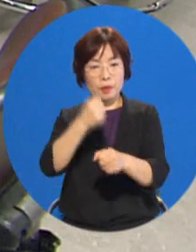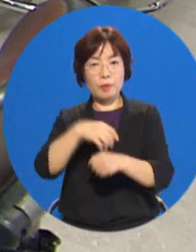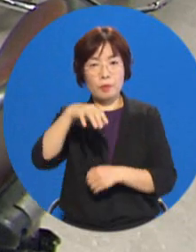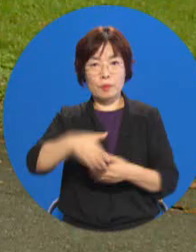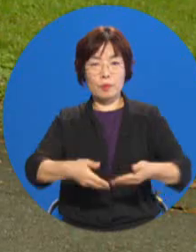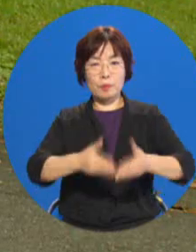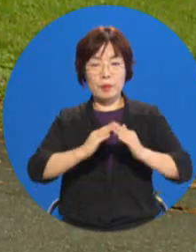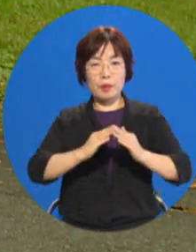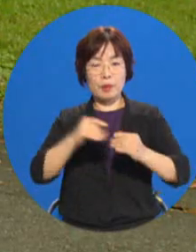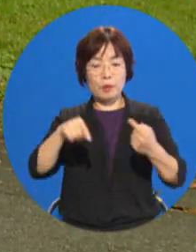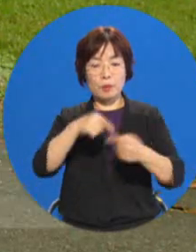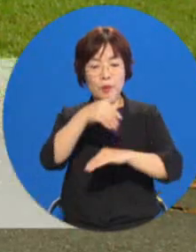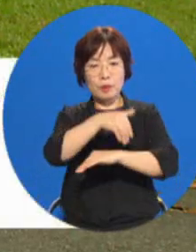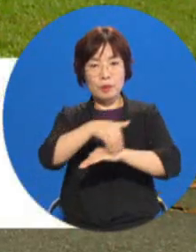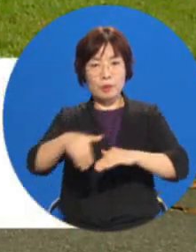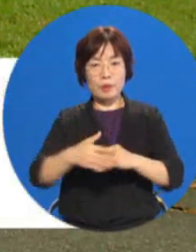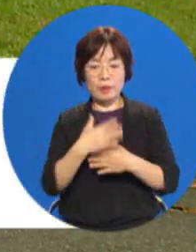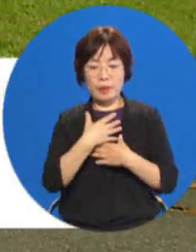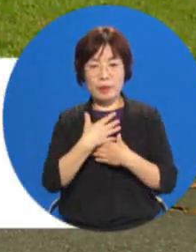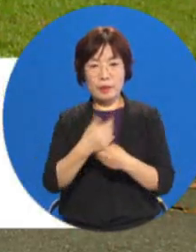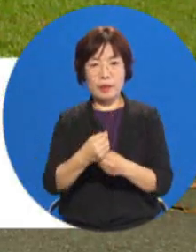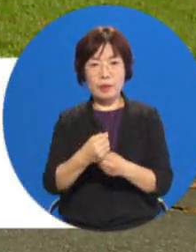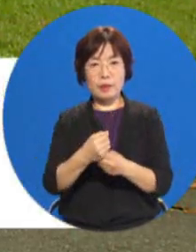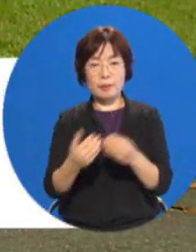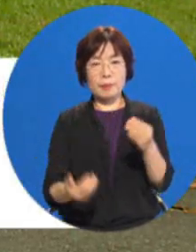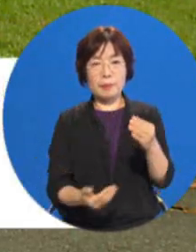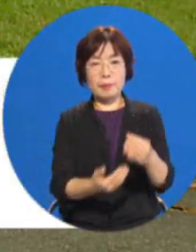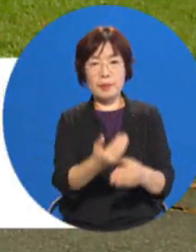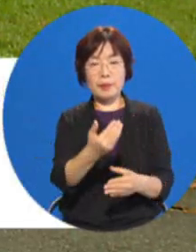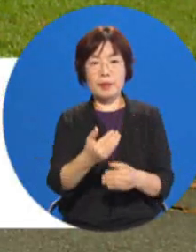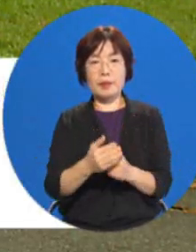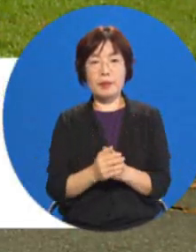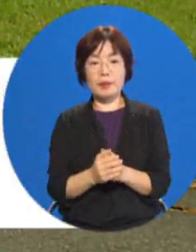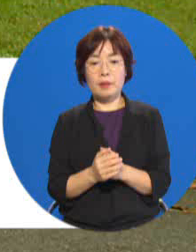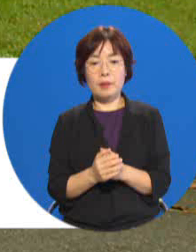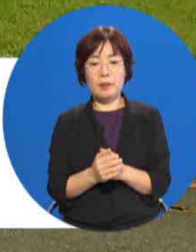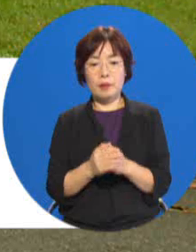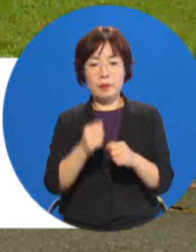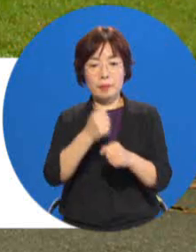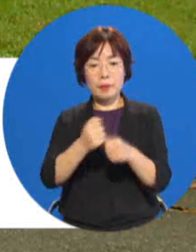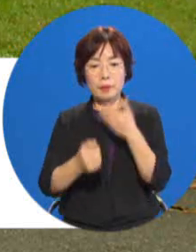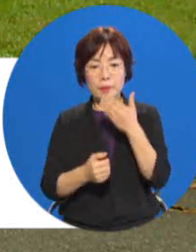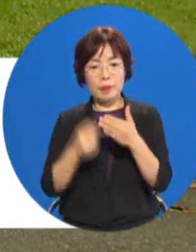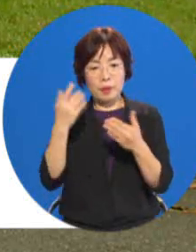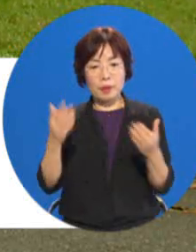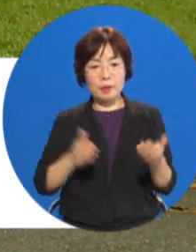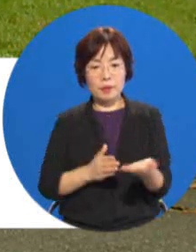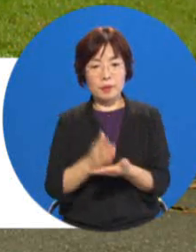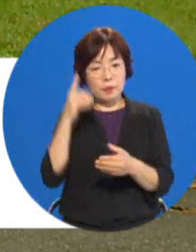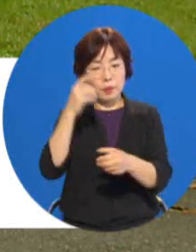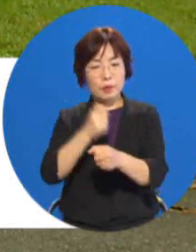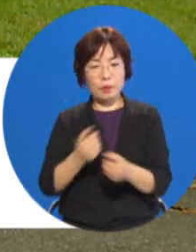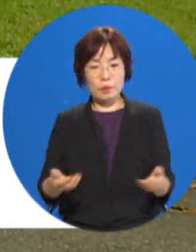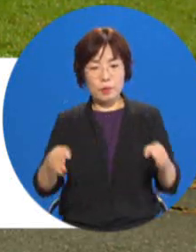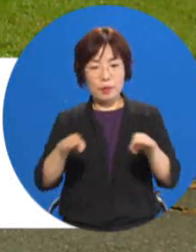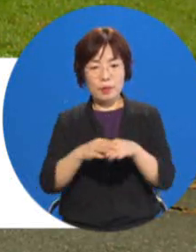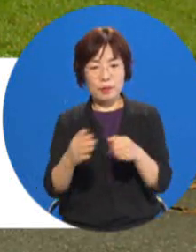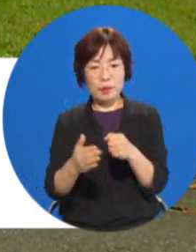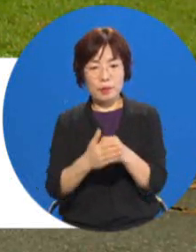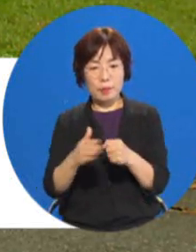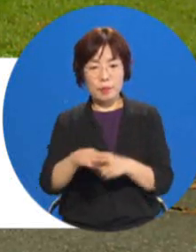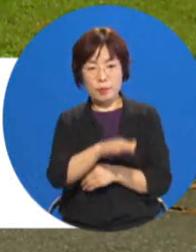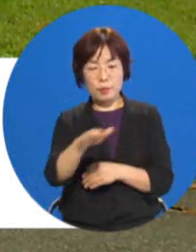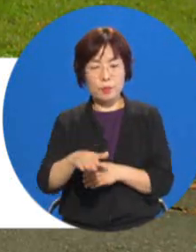예정입니다. 안정적인 그런 생산을 구축해 낼 수 있는 그런 전문 연구 기관이기